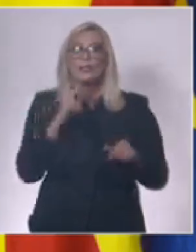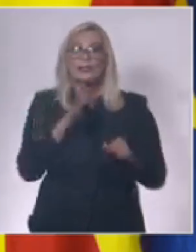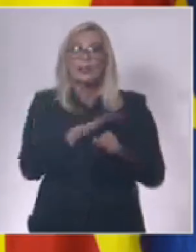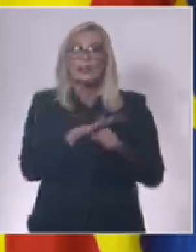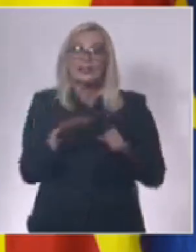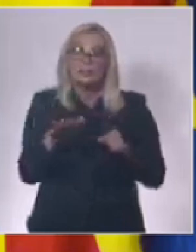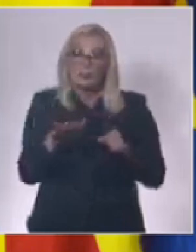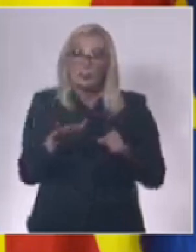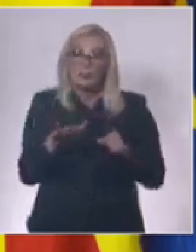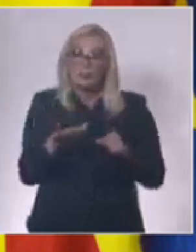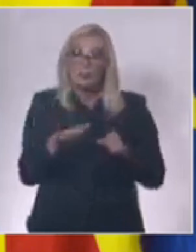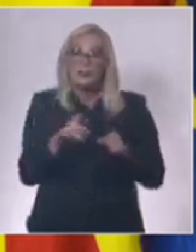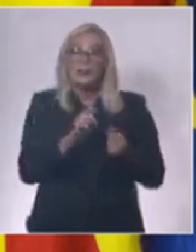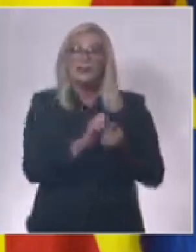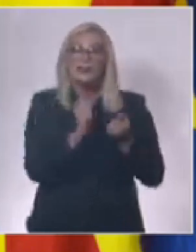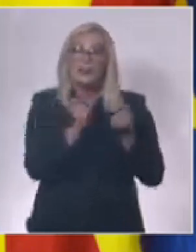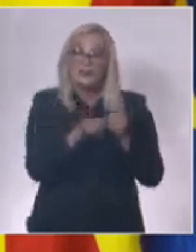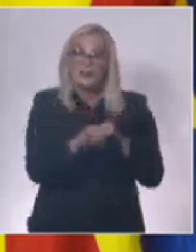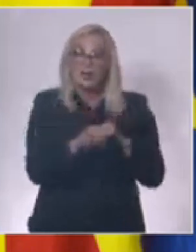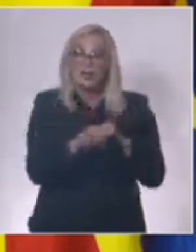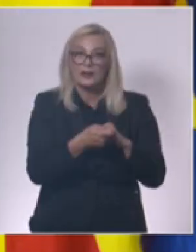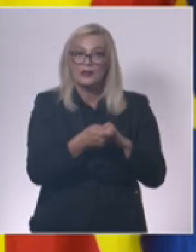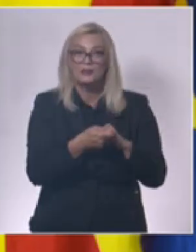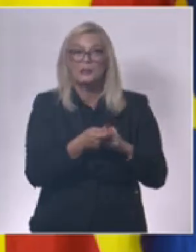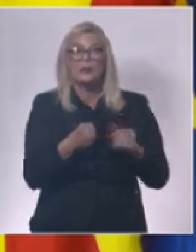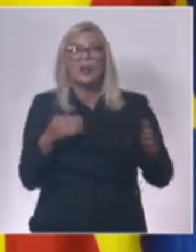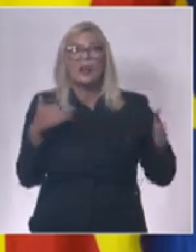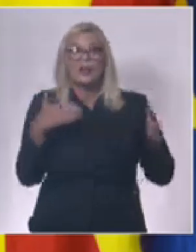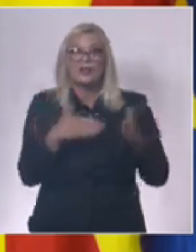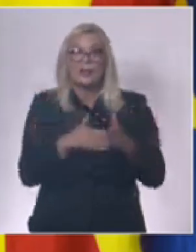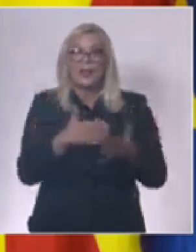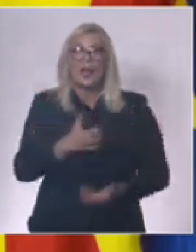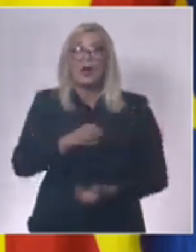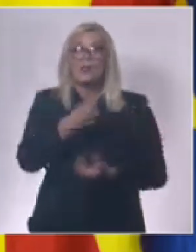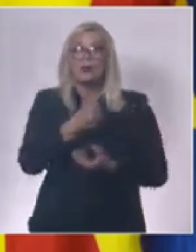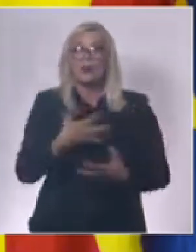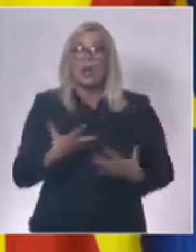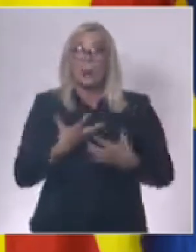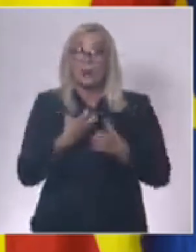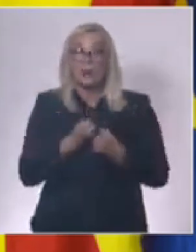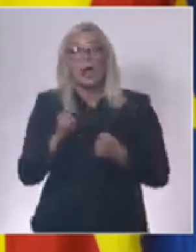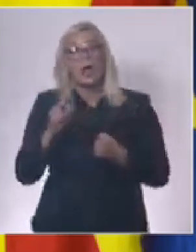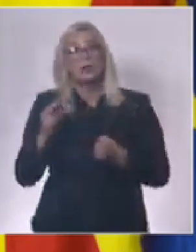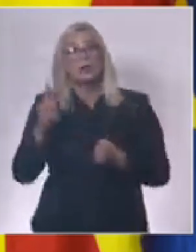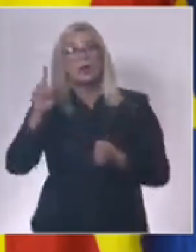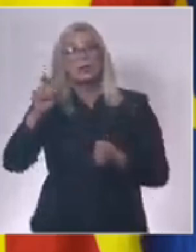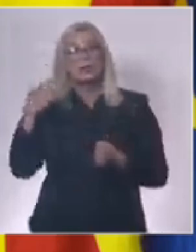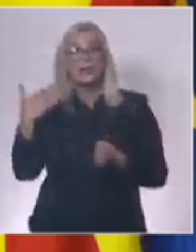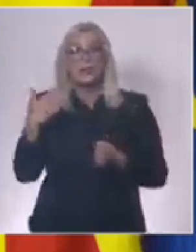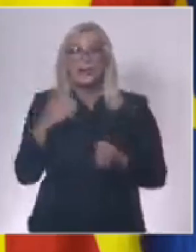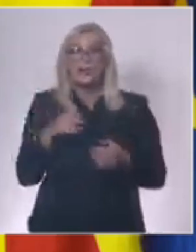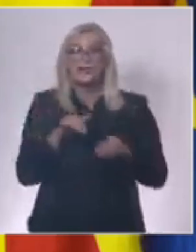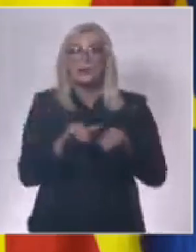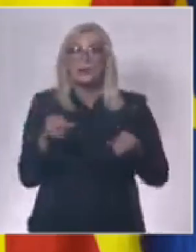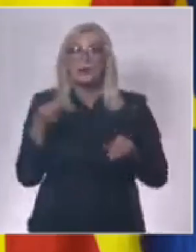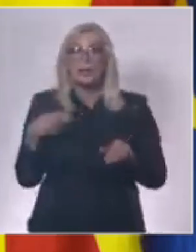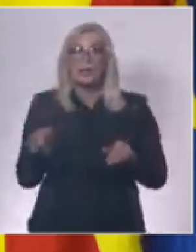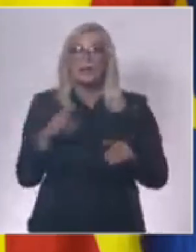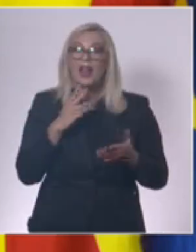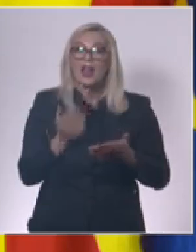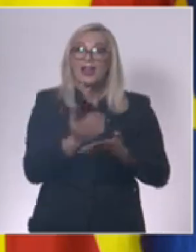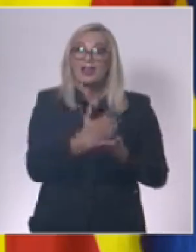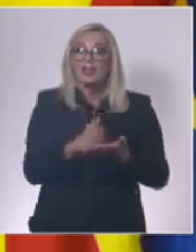на реформите, односно директна буџетска поддршка, а преостанатите 250 милиони евра ќе се искористат